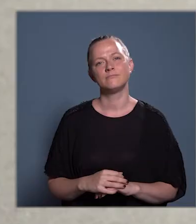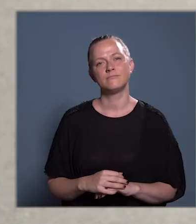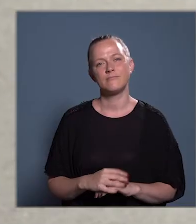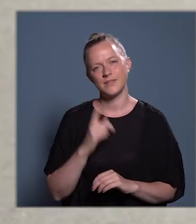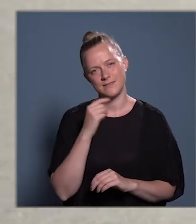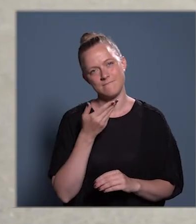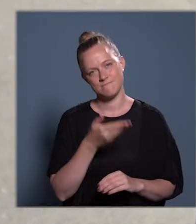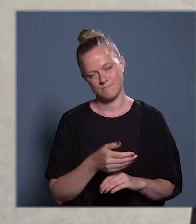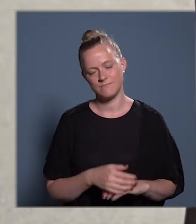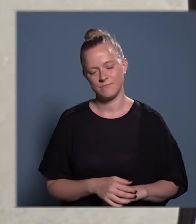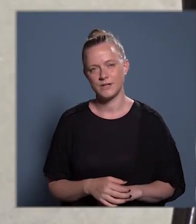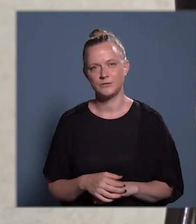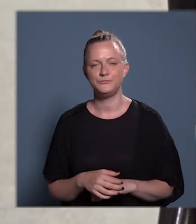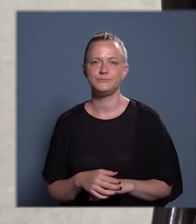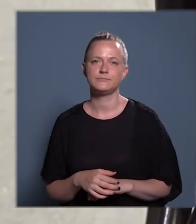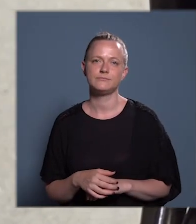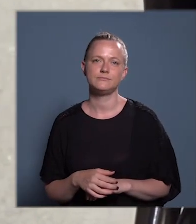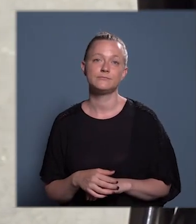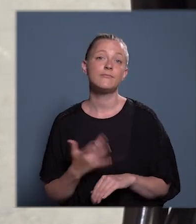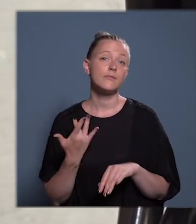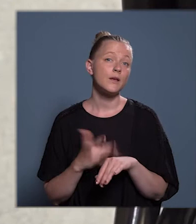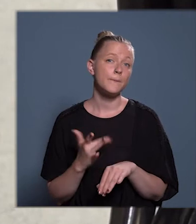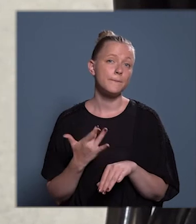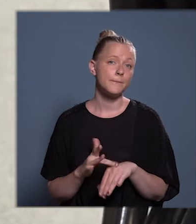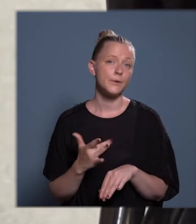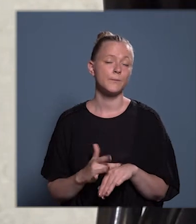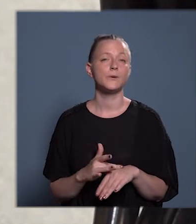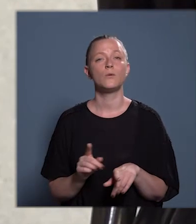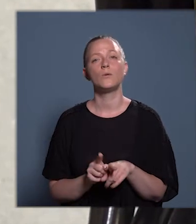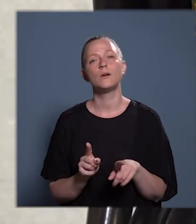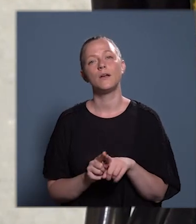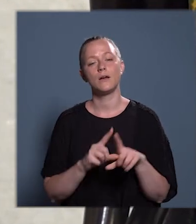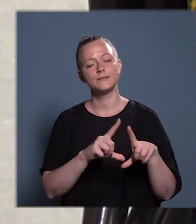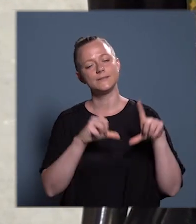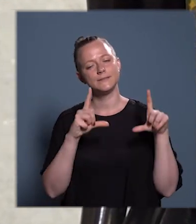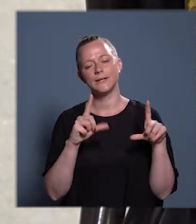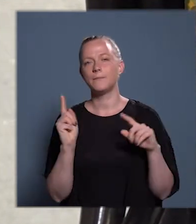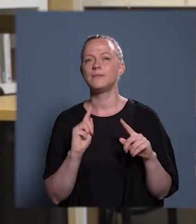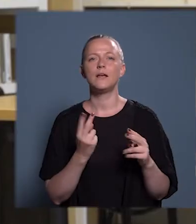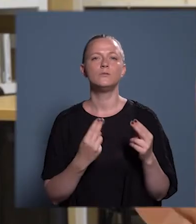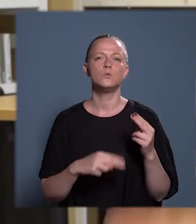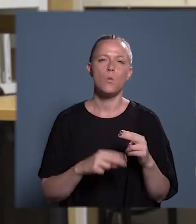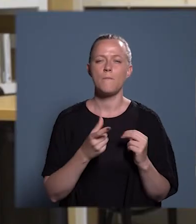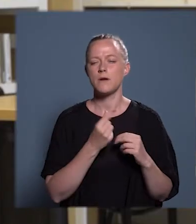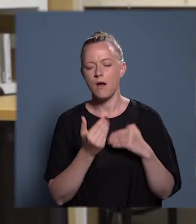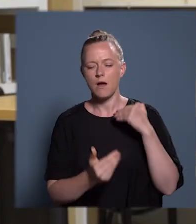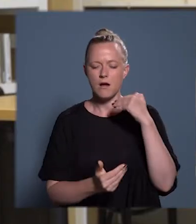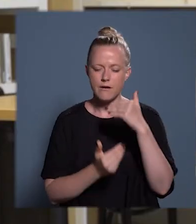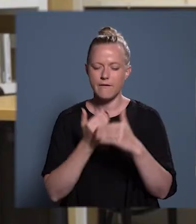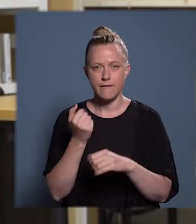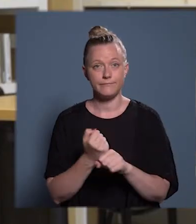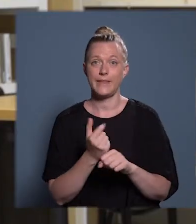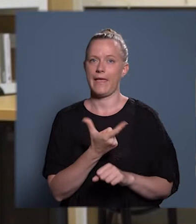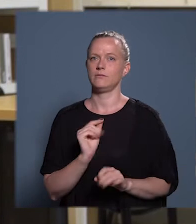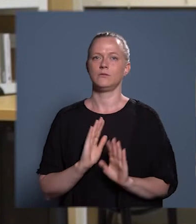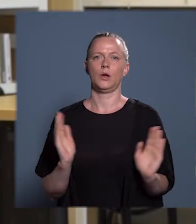témához, és igyekeztem egy-két olyan képet, hogy ne több napig, hanem egynapos